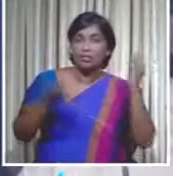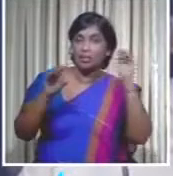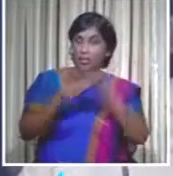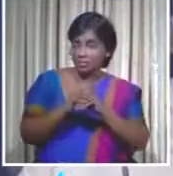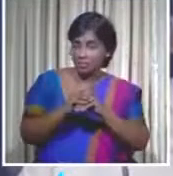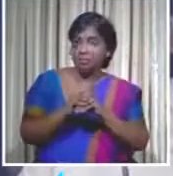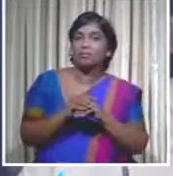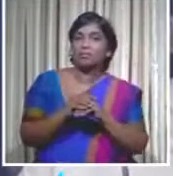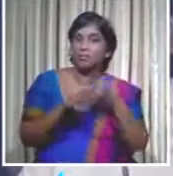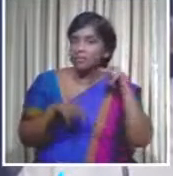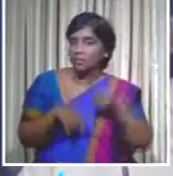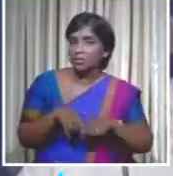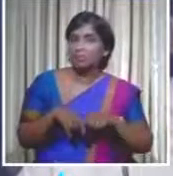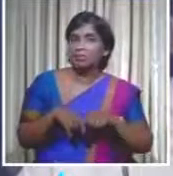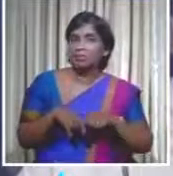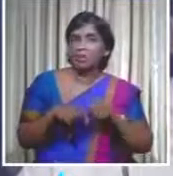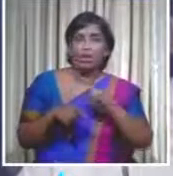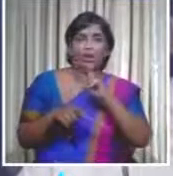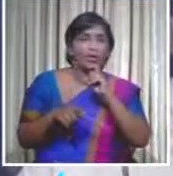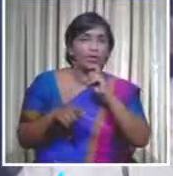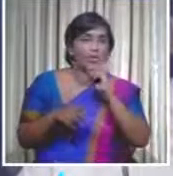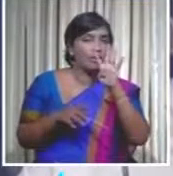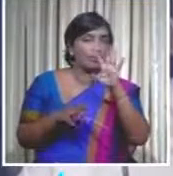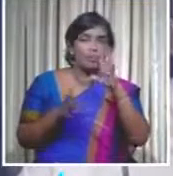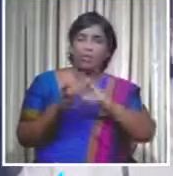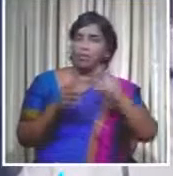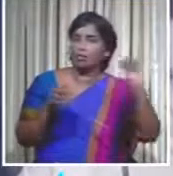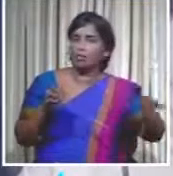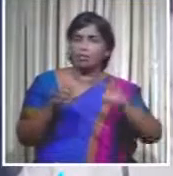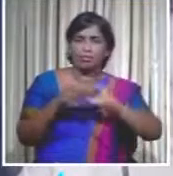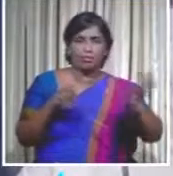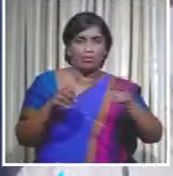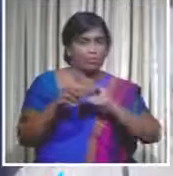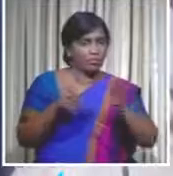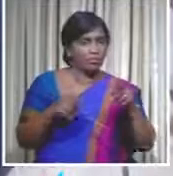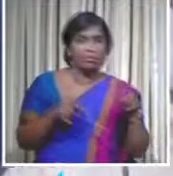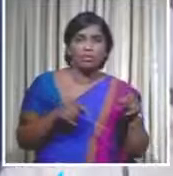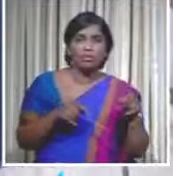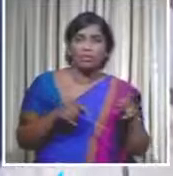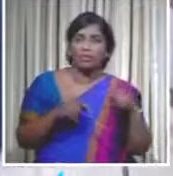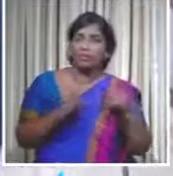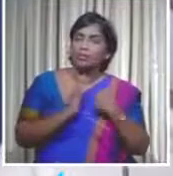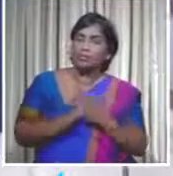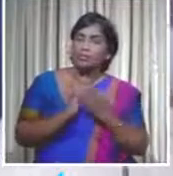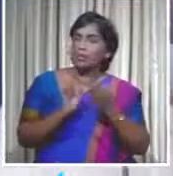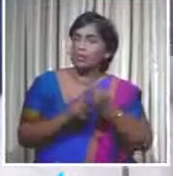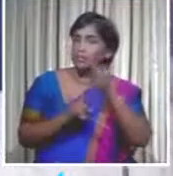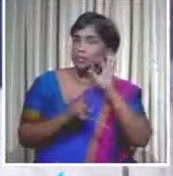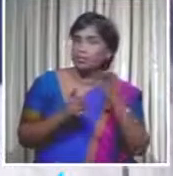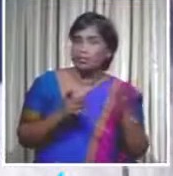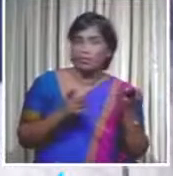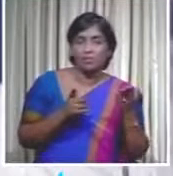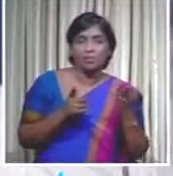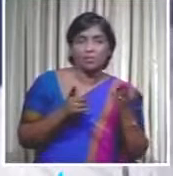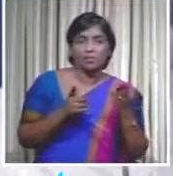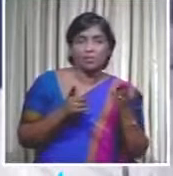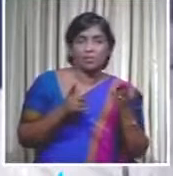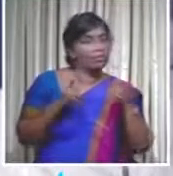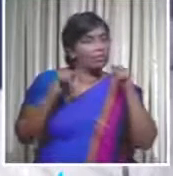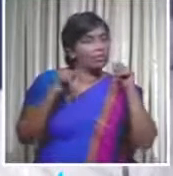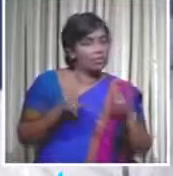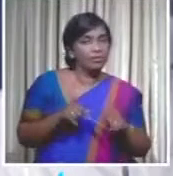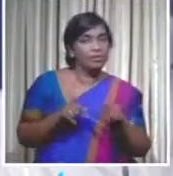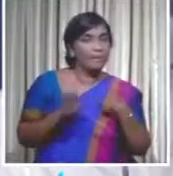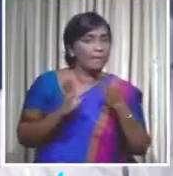पस्से दैंग नडु हतलिस्पहा इलास्कर तिबेना दैंग गर सभापत्मी तुमने